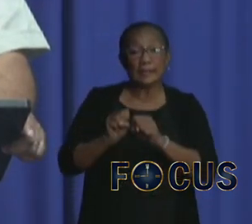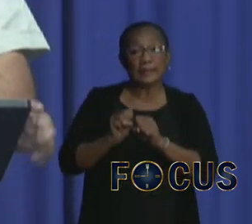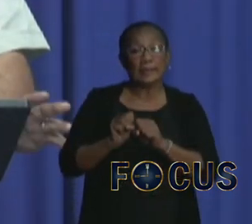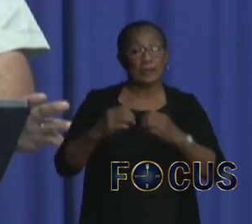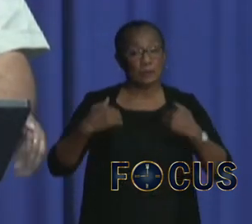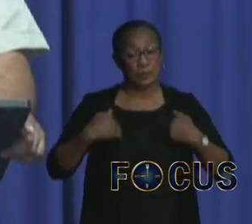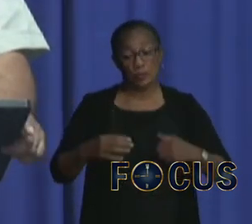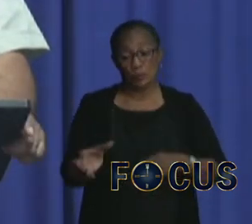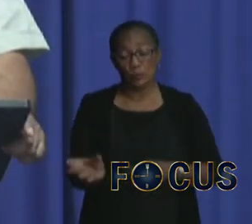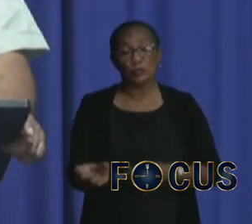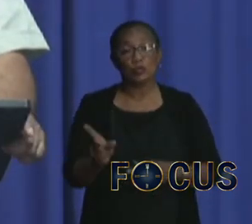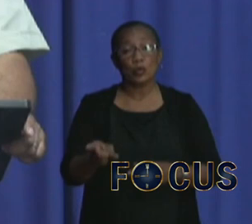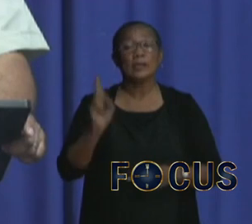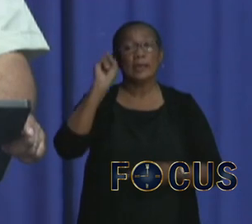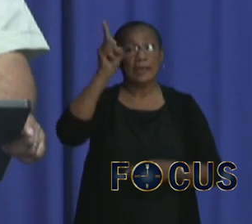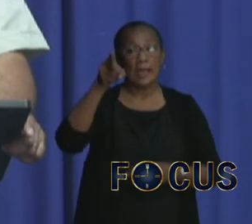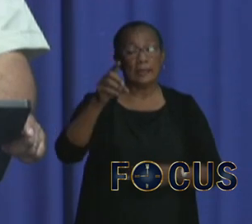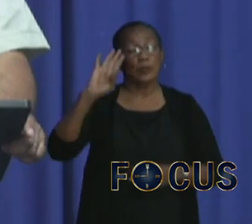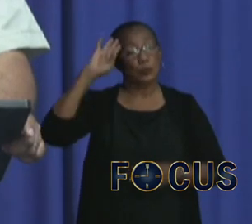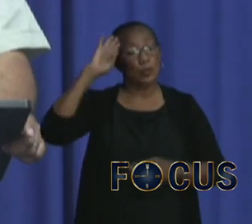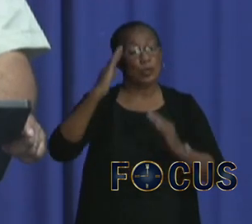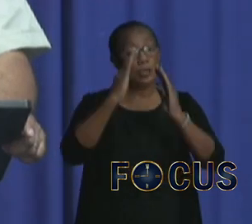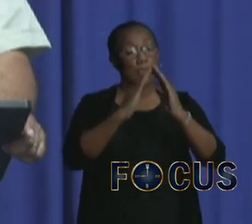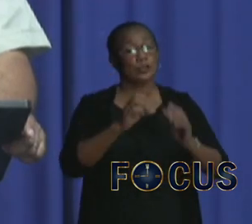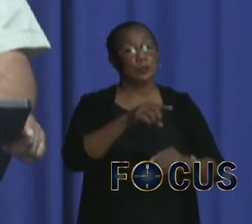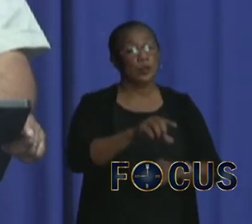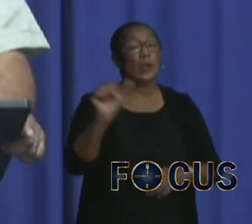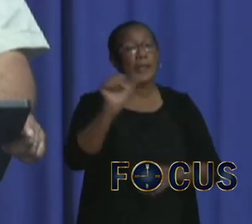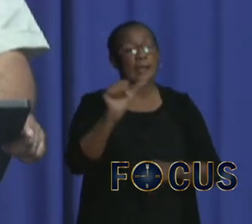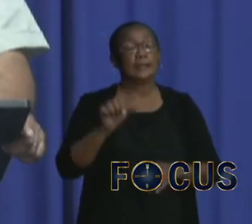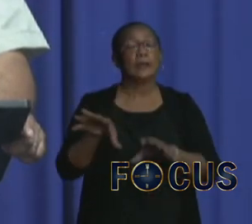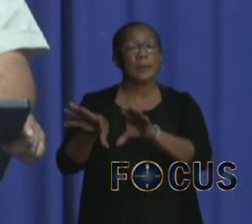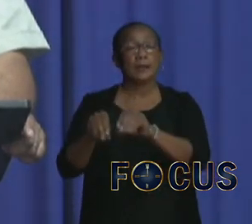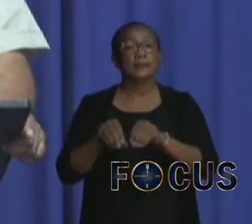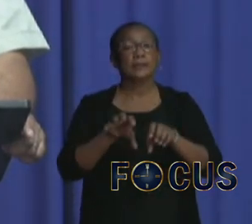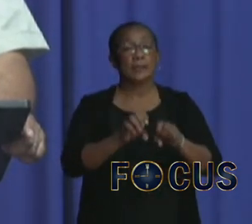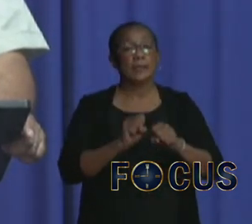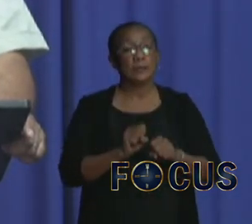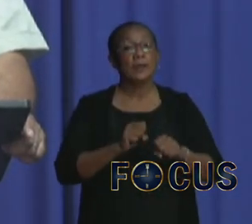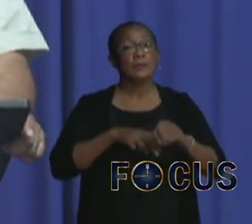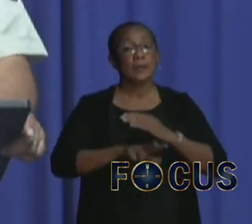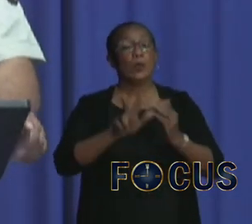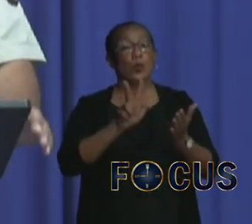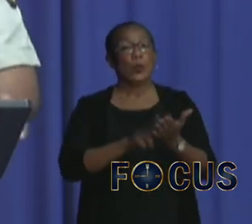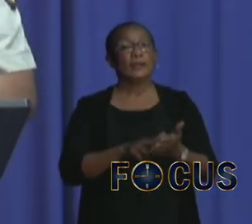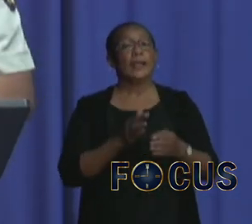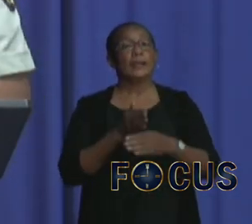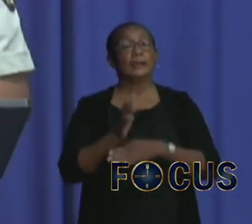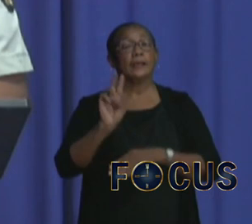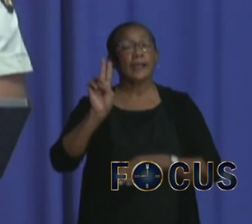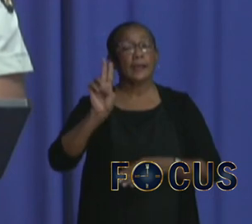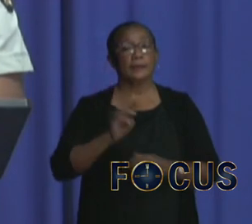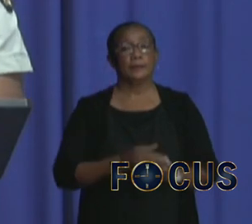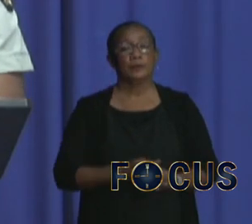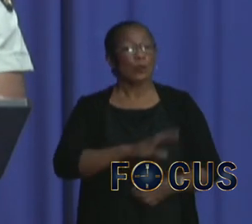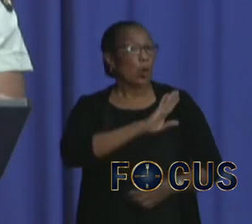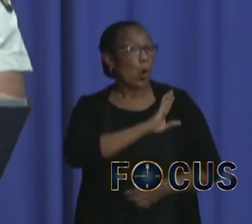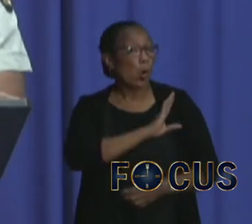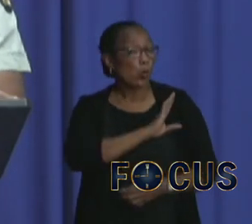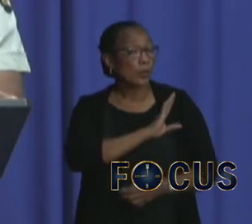betrokkenen over te brengen naar het politiebureau en andere maatregelen te treffen, binnen wet en recht natuurlijk. Ik wil u ook